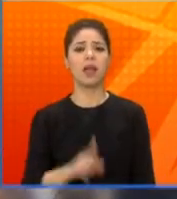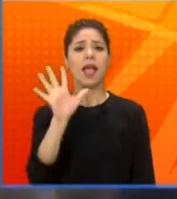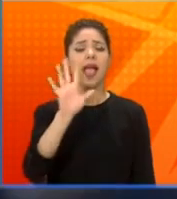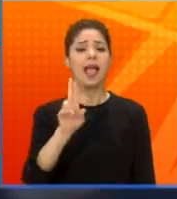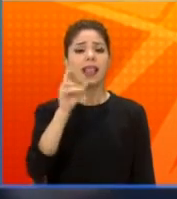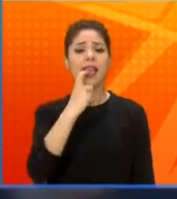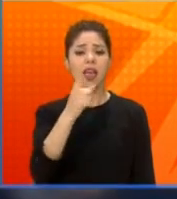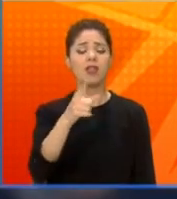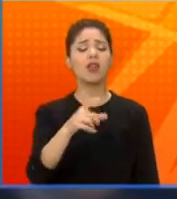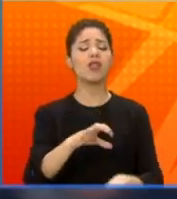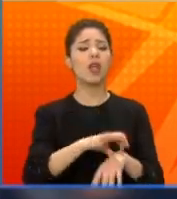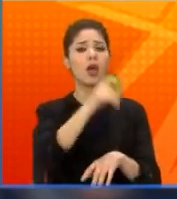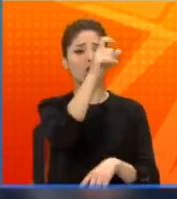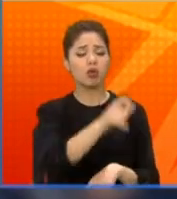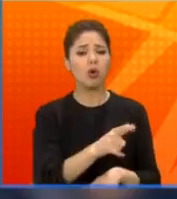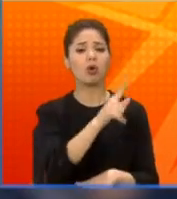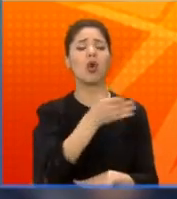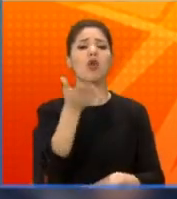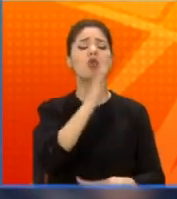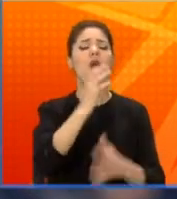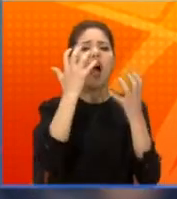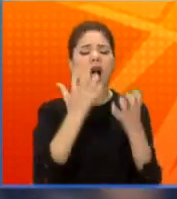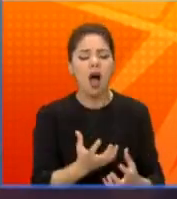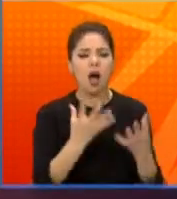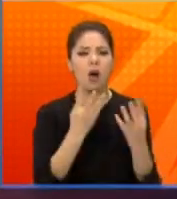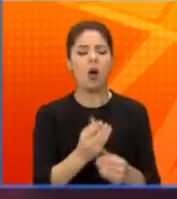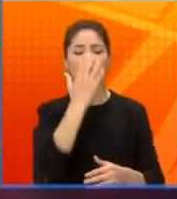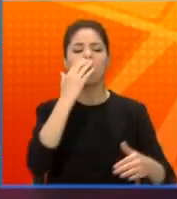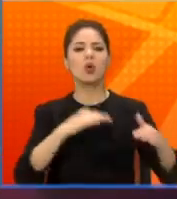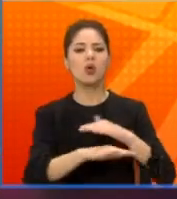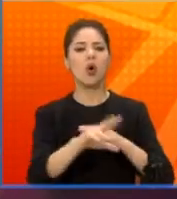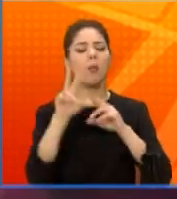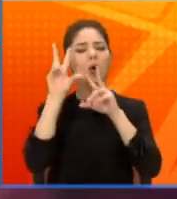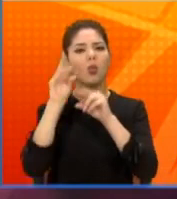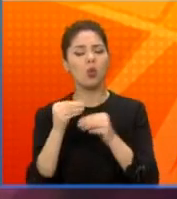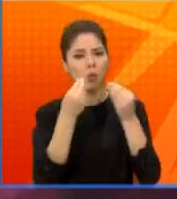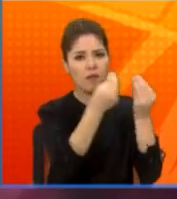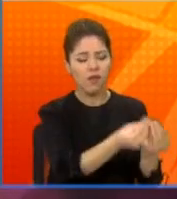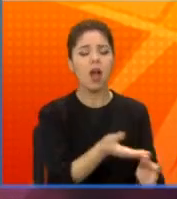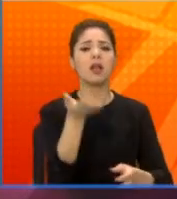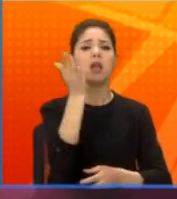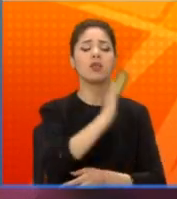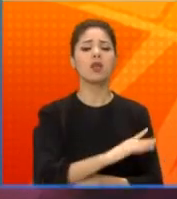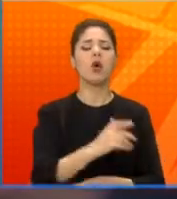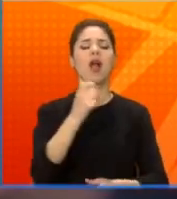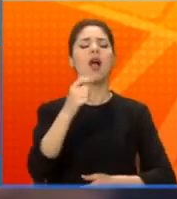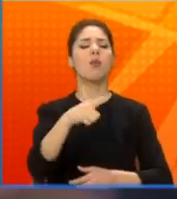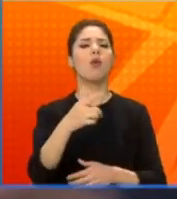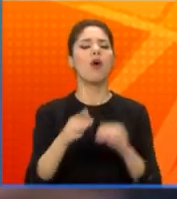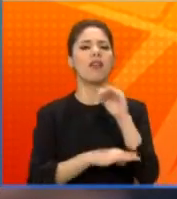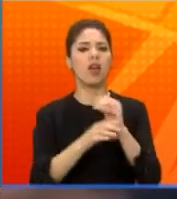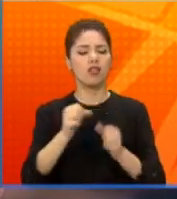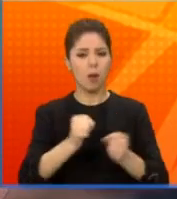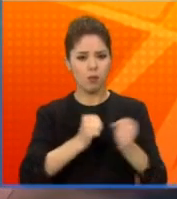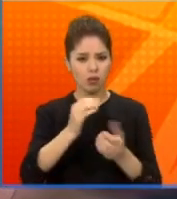57 yaşındaki aile hekimi Kalaycı'nın durumu bir süre sonra ağırlaştı. Yoğun bakımda uyutulmaya başladı. O yaşam mücadelesi